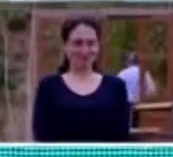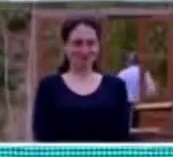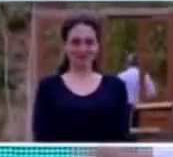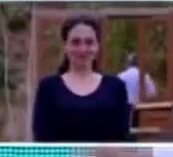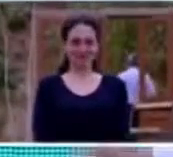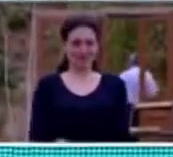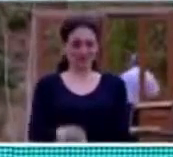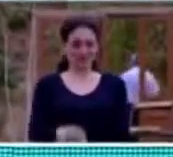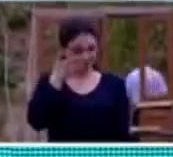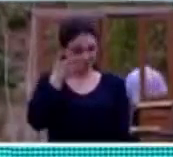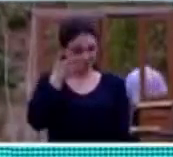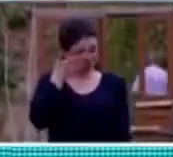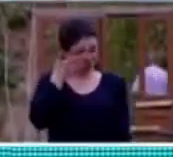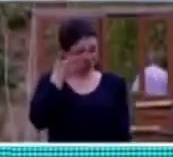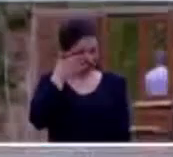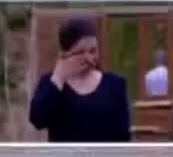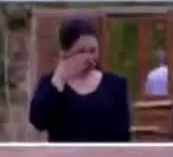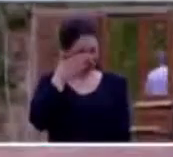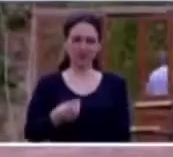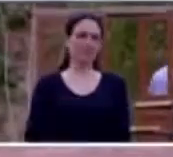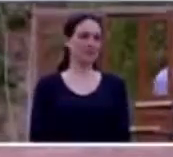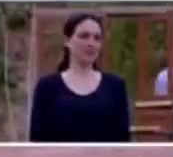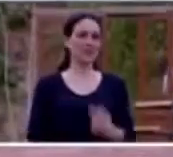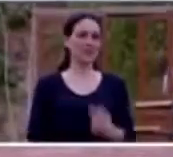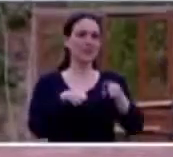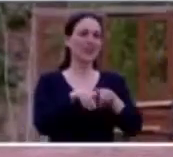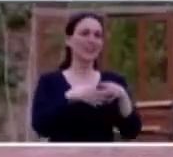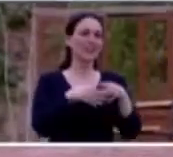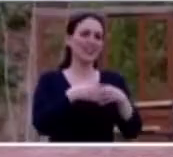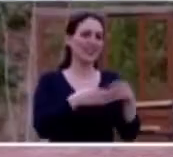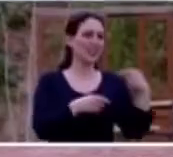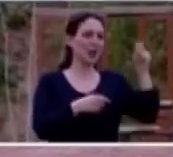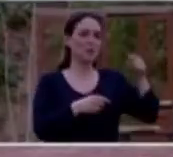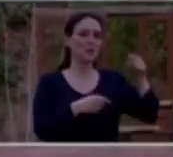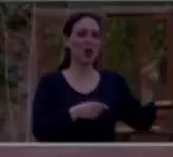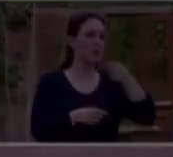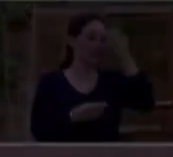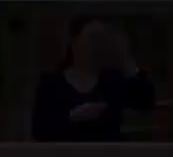الزميلة بالليحة المحامية بريجيت شاليبيون.